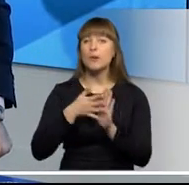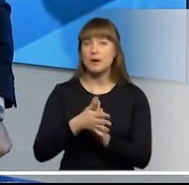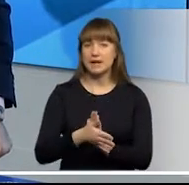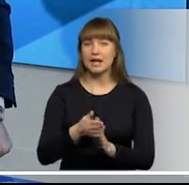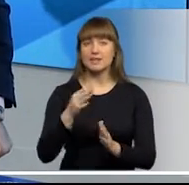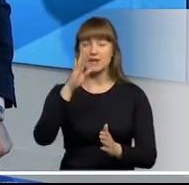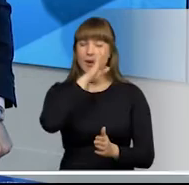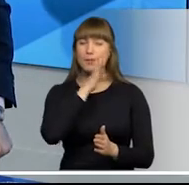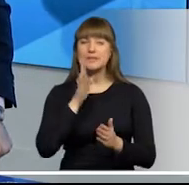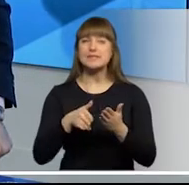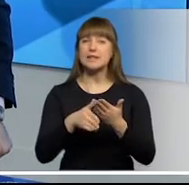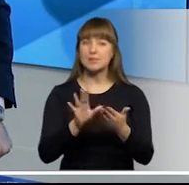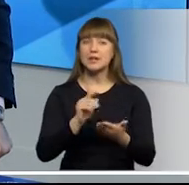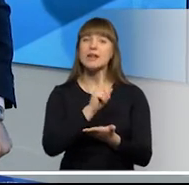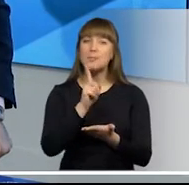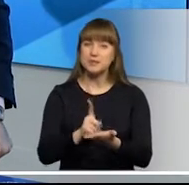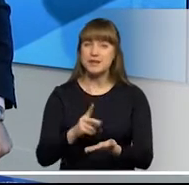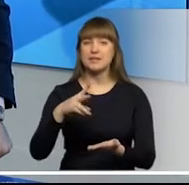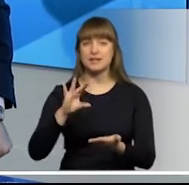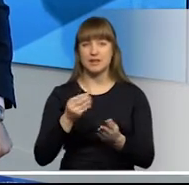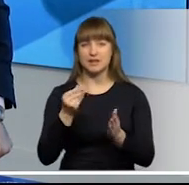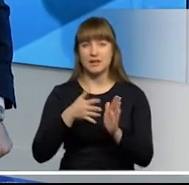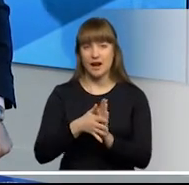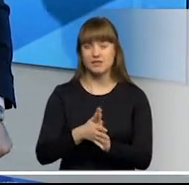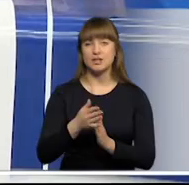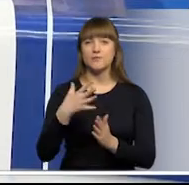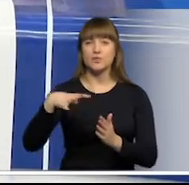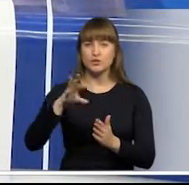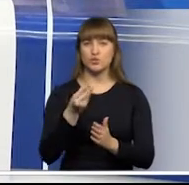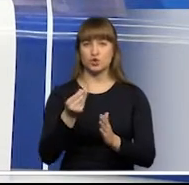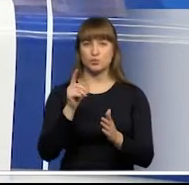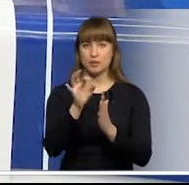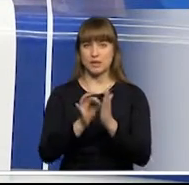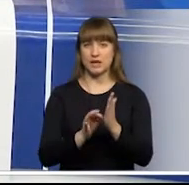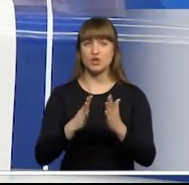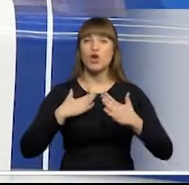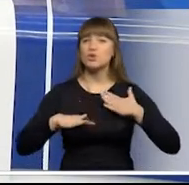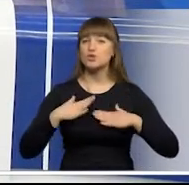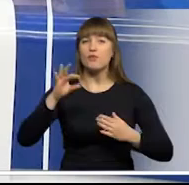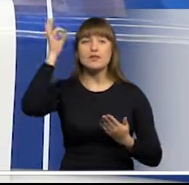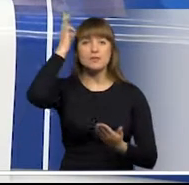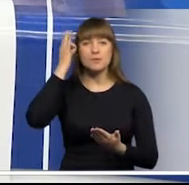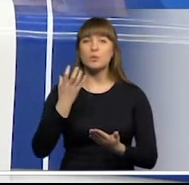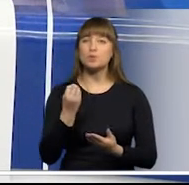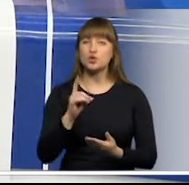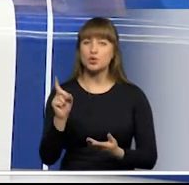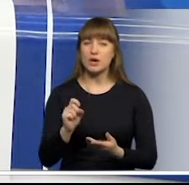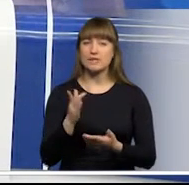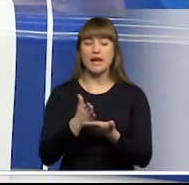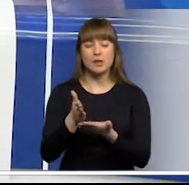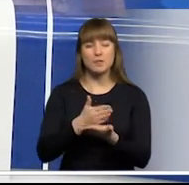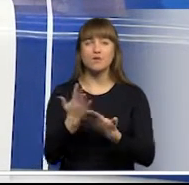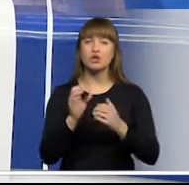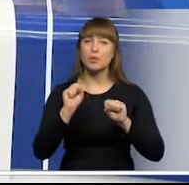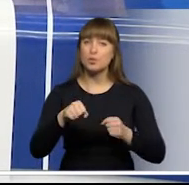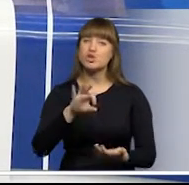капитал и обязательно ли тратить всю сумму сразу? С удовольствием напомню еще раз о направлениях, которыми можно